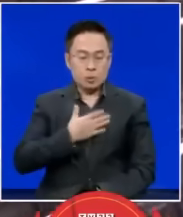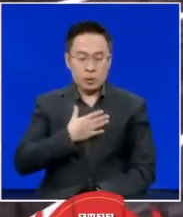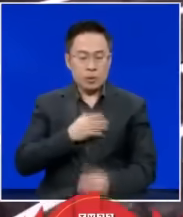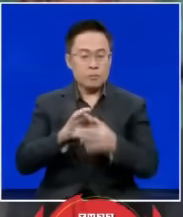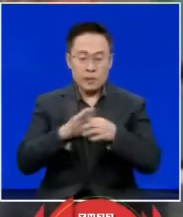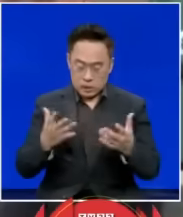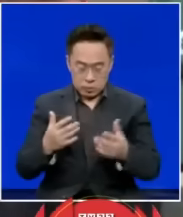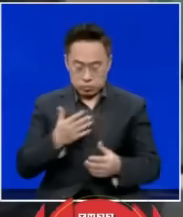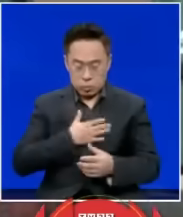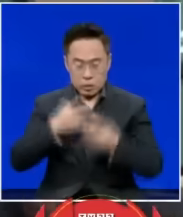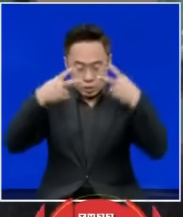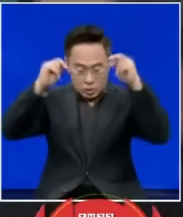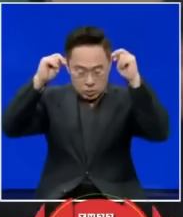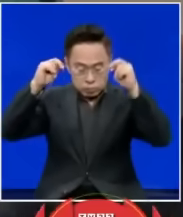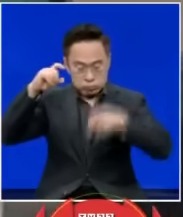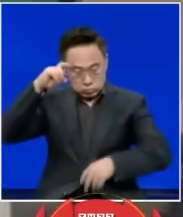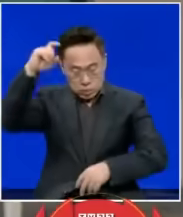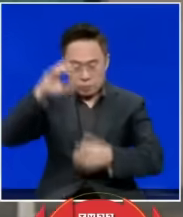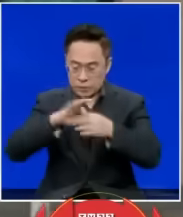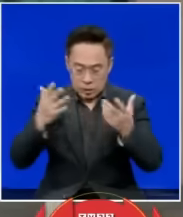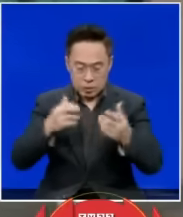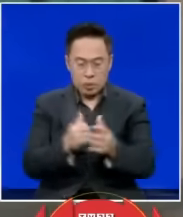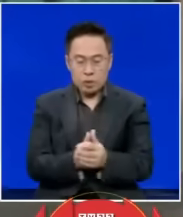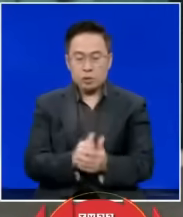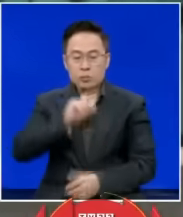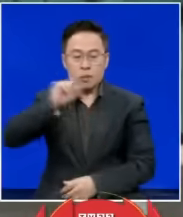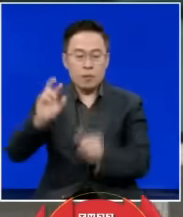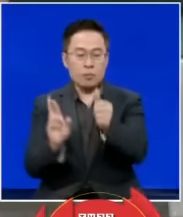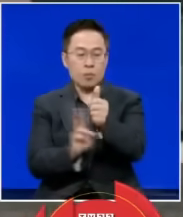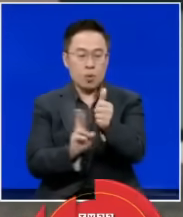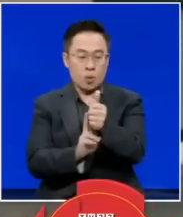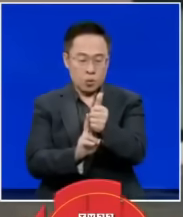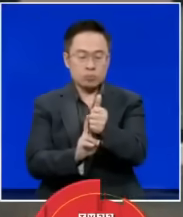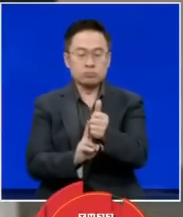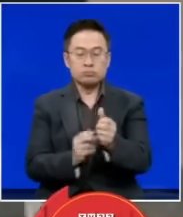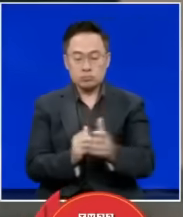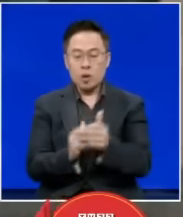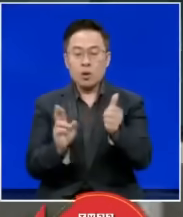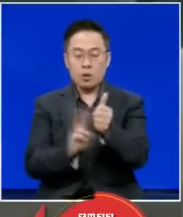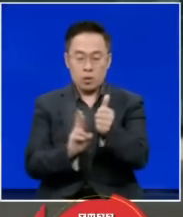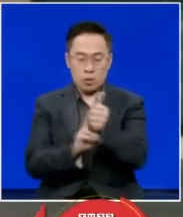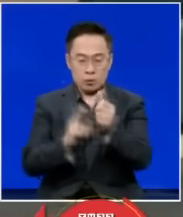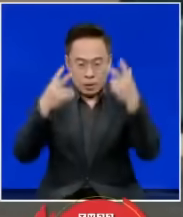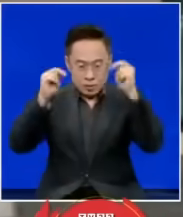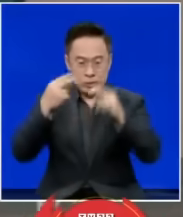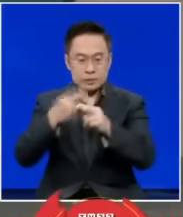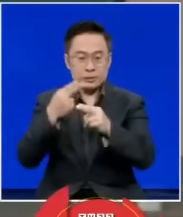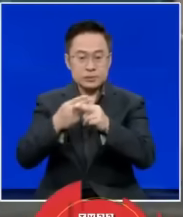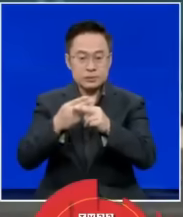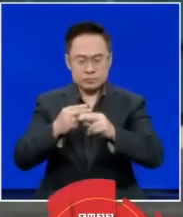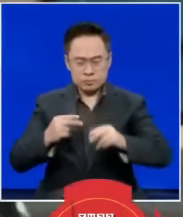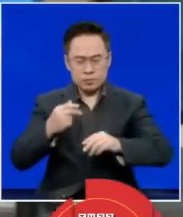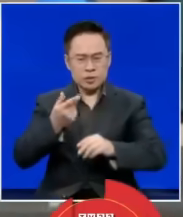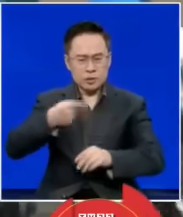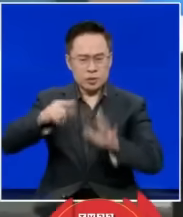ภูมิธรรมเวชยชัยแล้วรองนายกเนี่ยนะครับก็ถามบอกข่าวเปลี่ยนประธานสภาไปเอาข่าวมาจากไหนนี่ท่านก็บอกประธาน